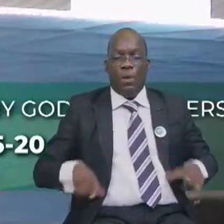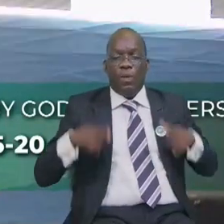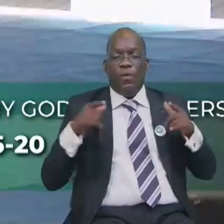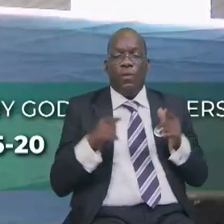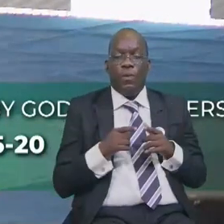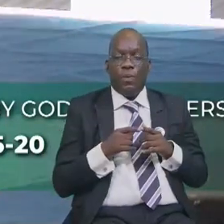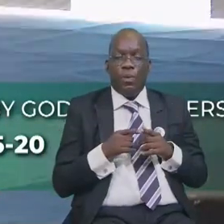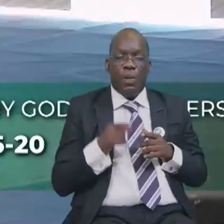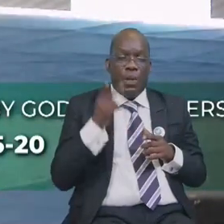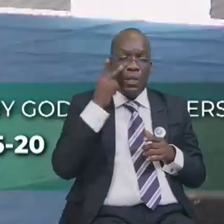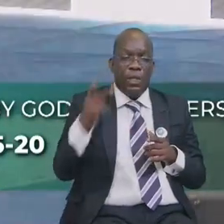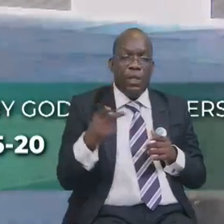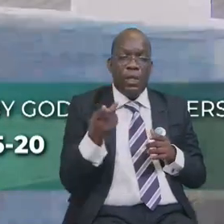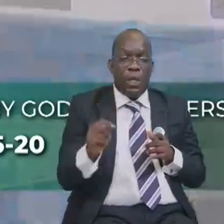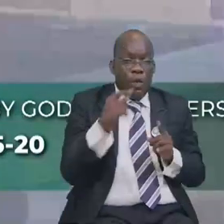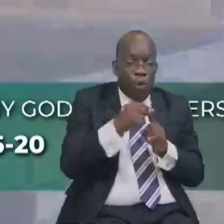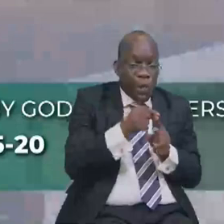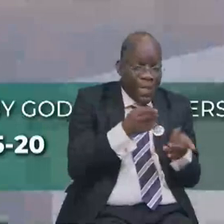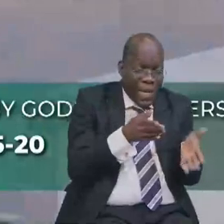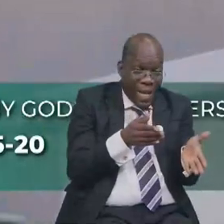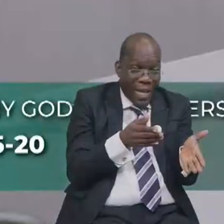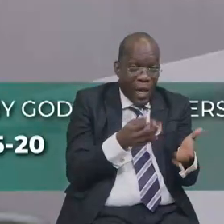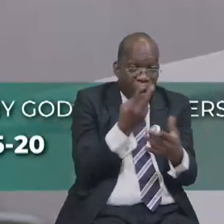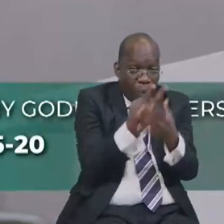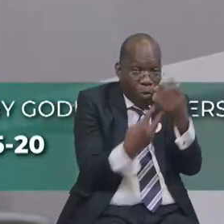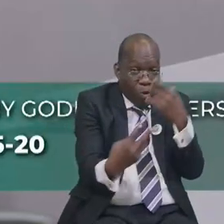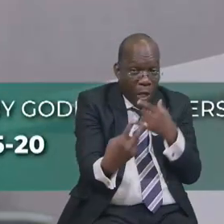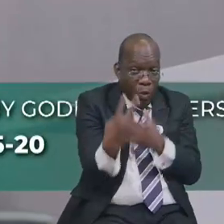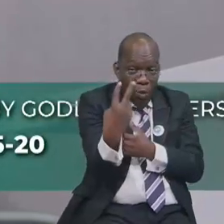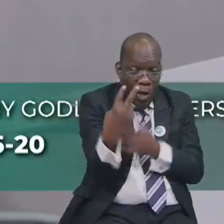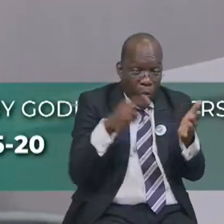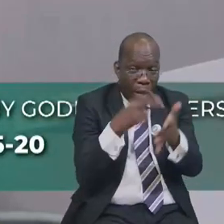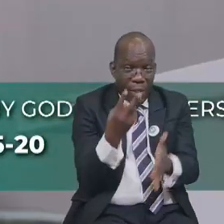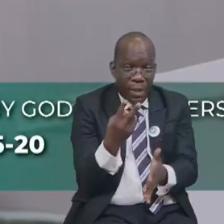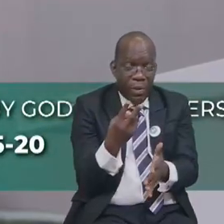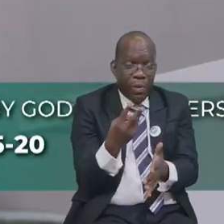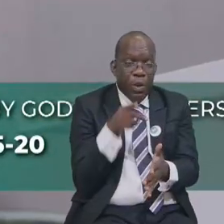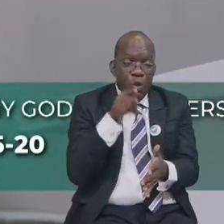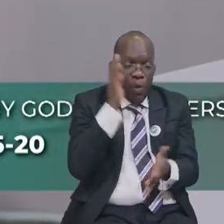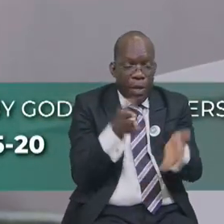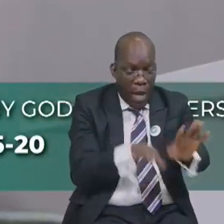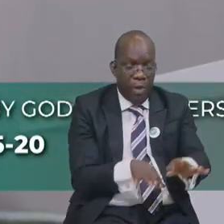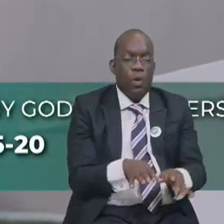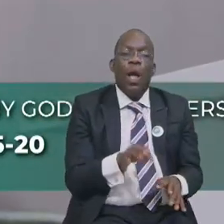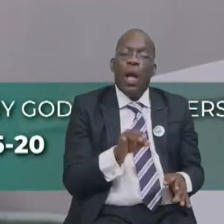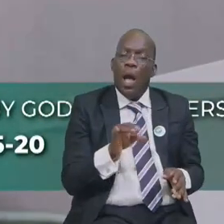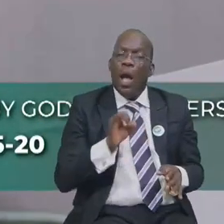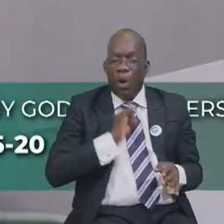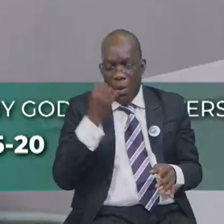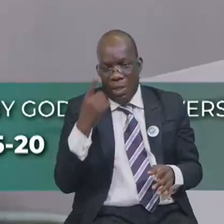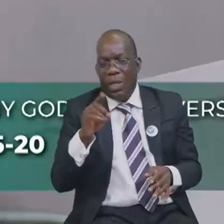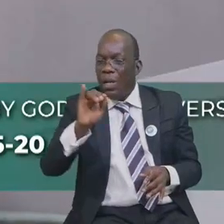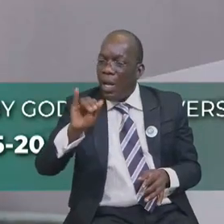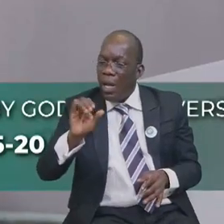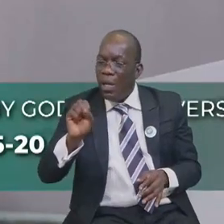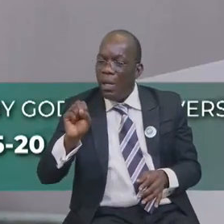Vous voyez la double emphase ici. Tu mourras. Esaïe, je comprends. C'est suffisant.